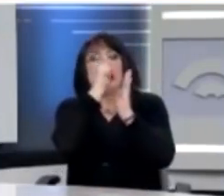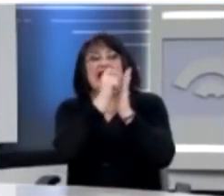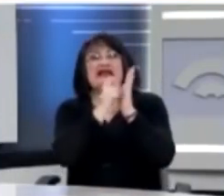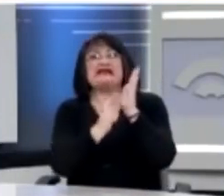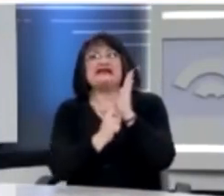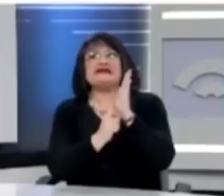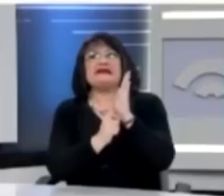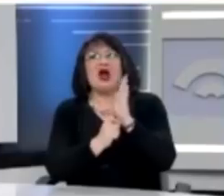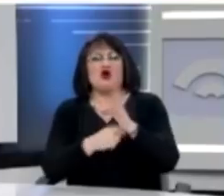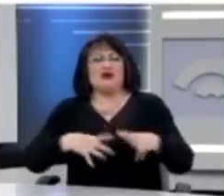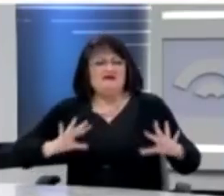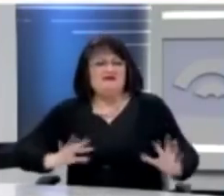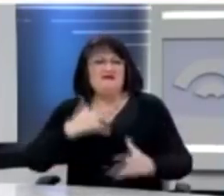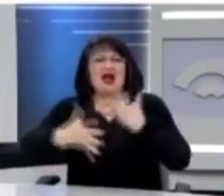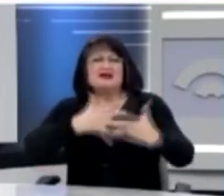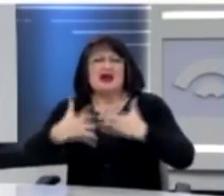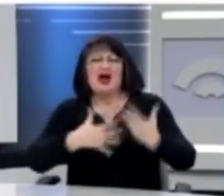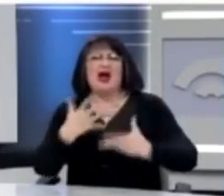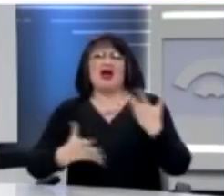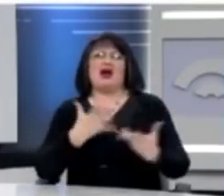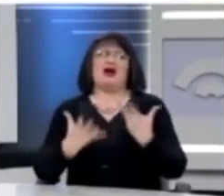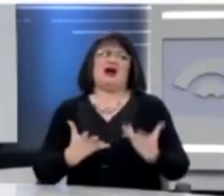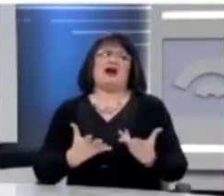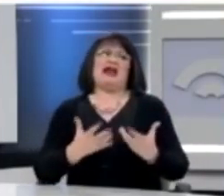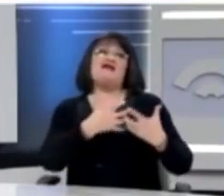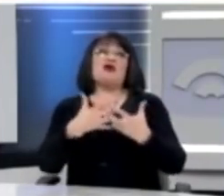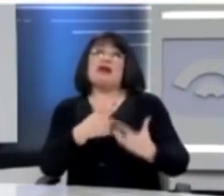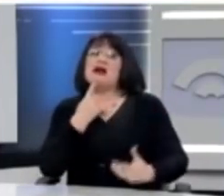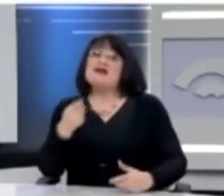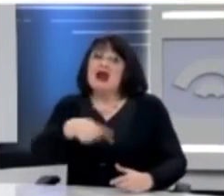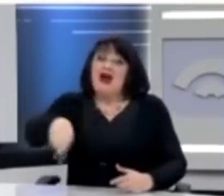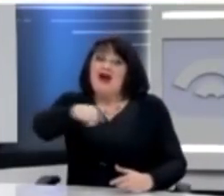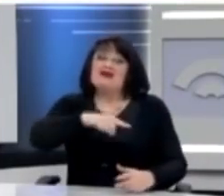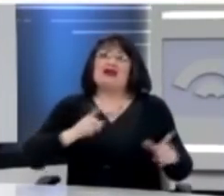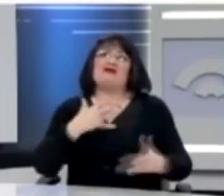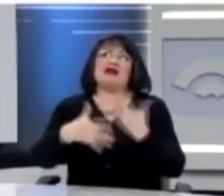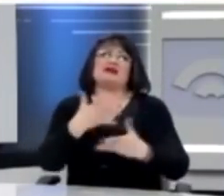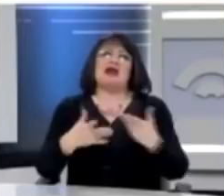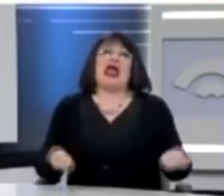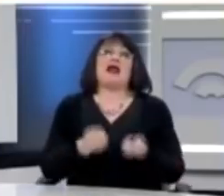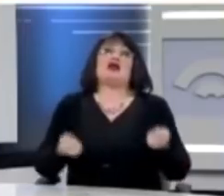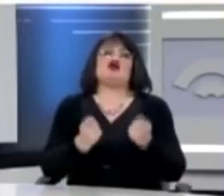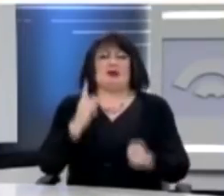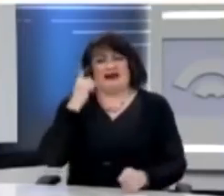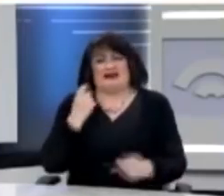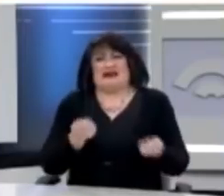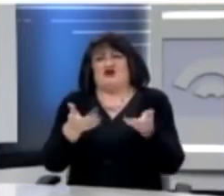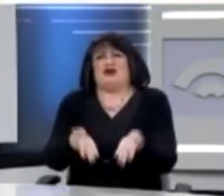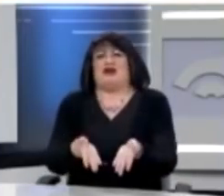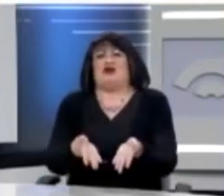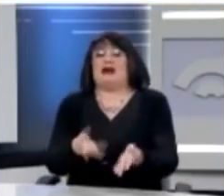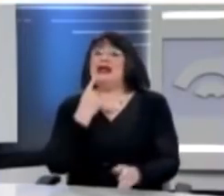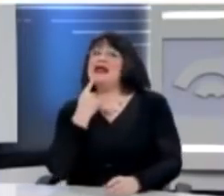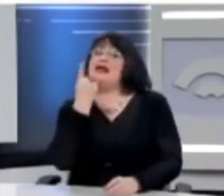δήθεν ταραξιών εργαζομένων από το Σύνδεσμο Ελλήνων Βιομηχάνων. Και σήμερα γίνονται αυτά και τα ξέρετε. Σας